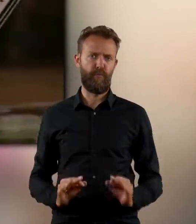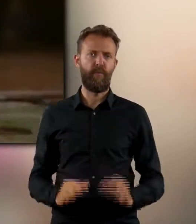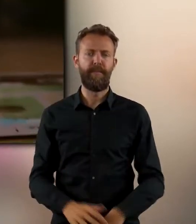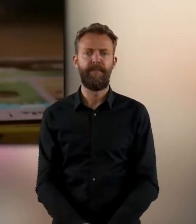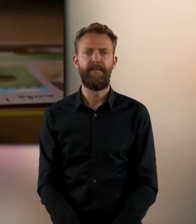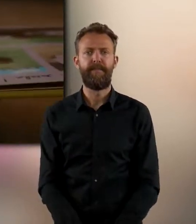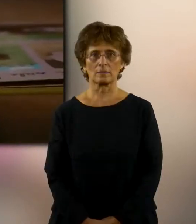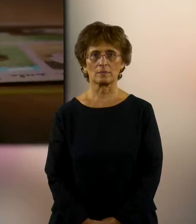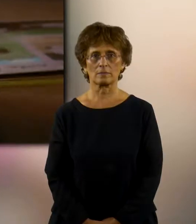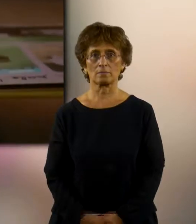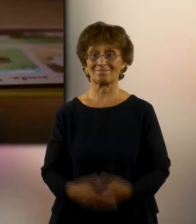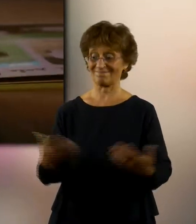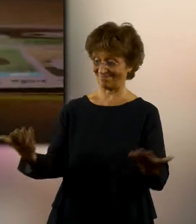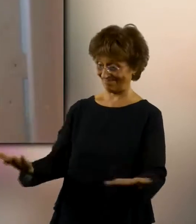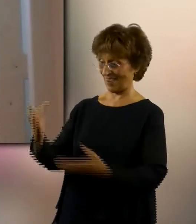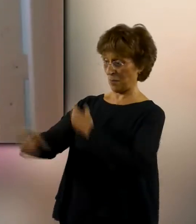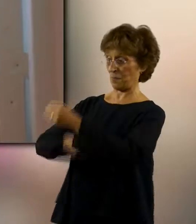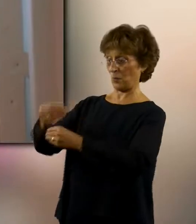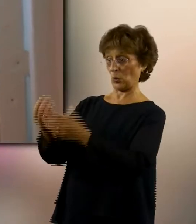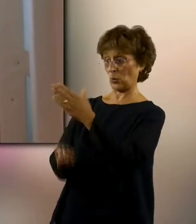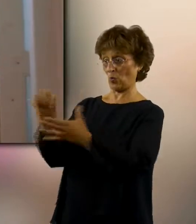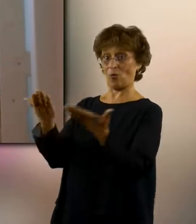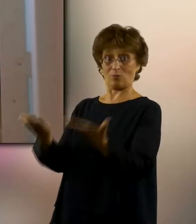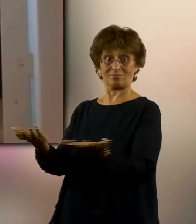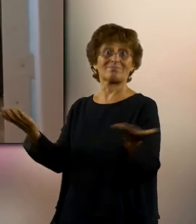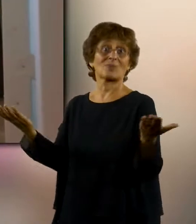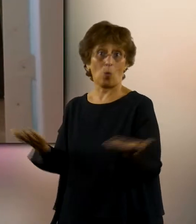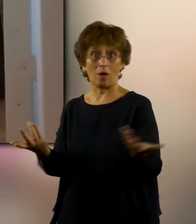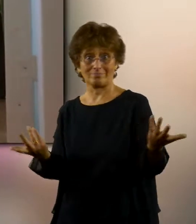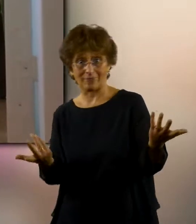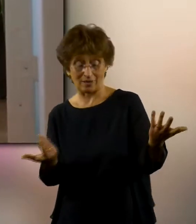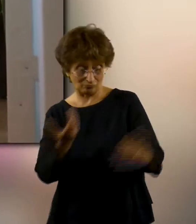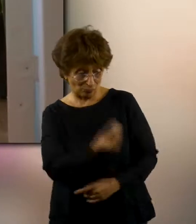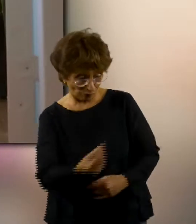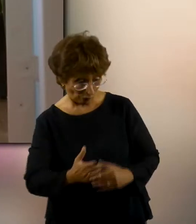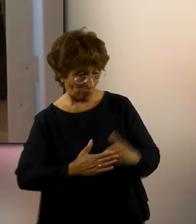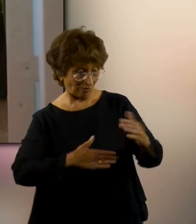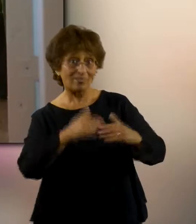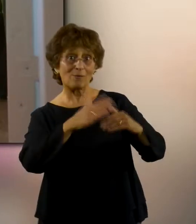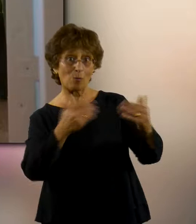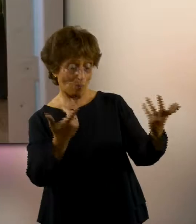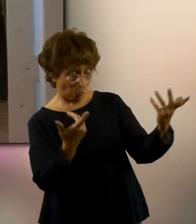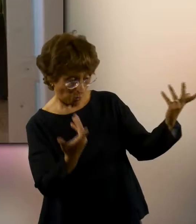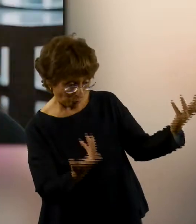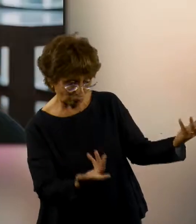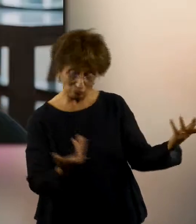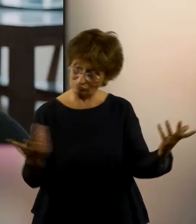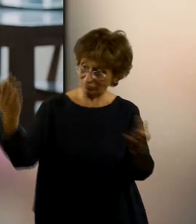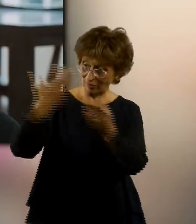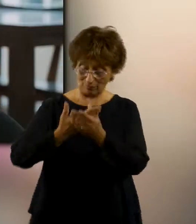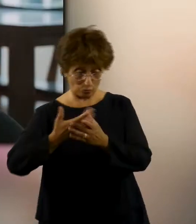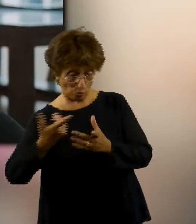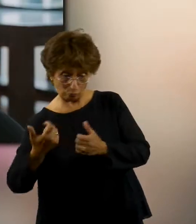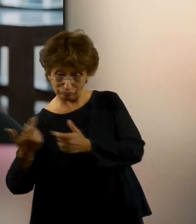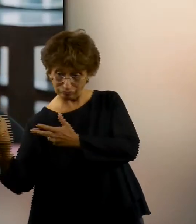Le monde qui s'est ouvert, c'est le monde d'une prise en charge autour du développement de l'enfant, qu'on peut mettre en place en tant que parent, qu'on